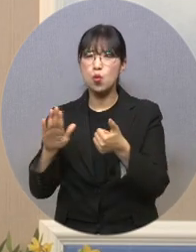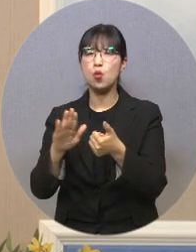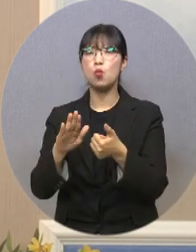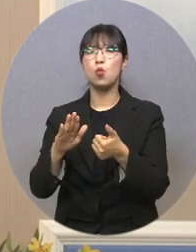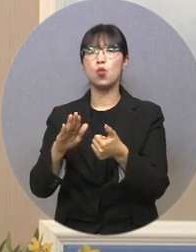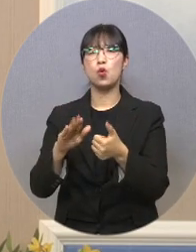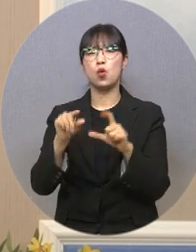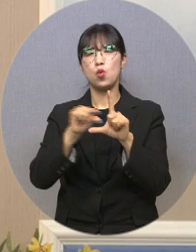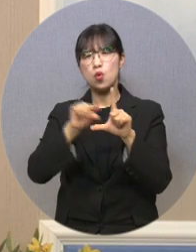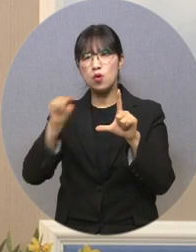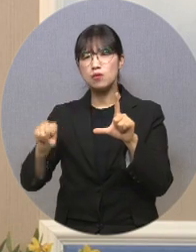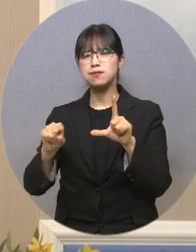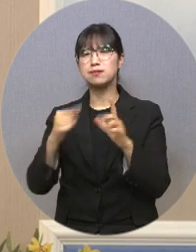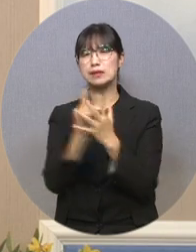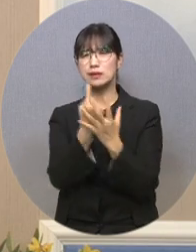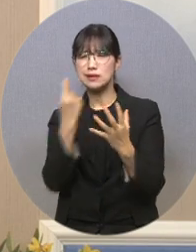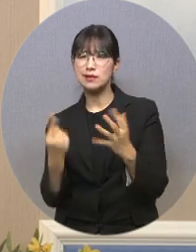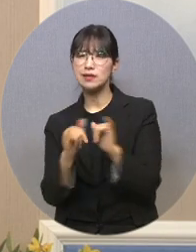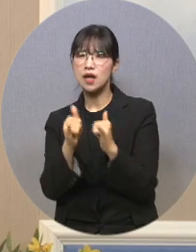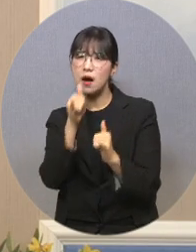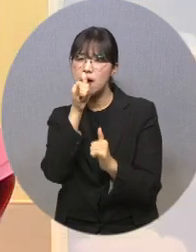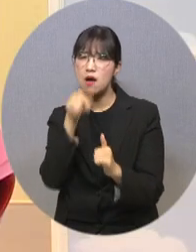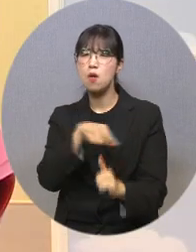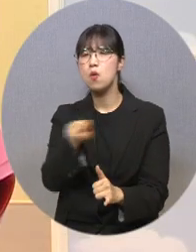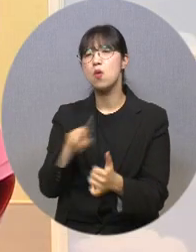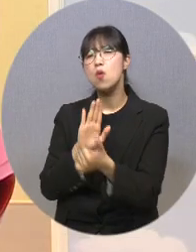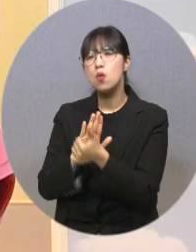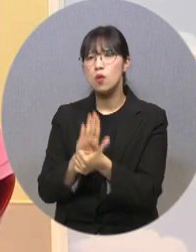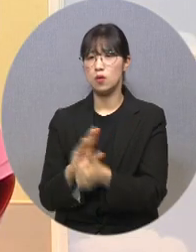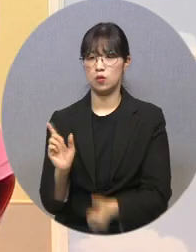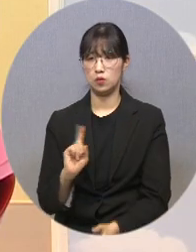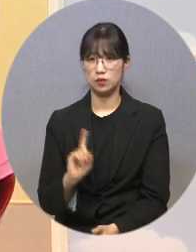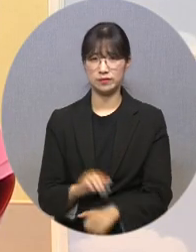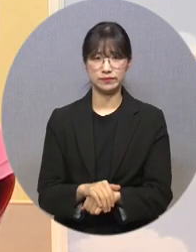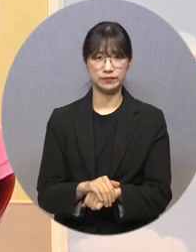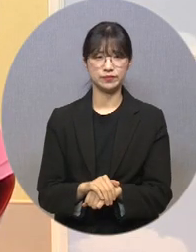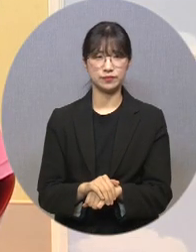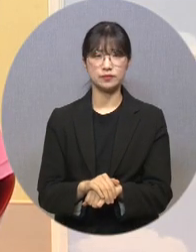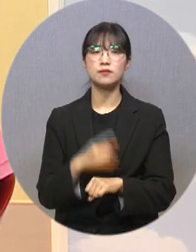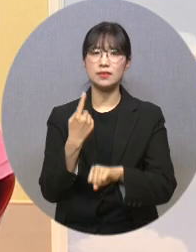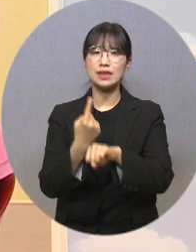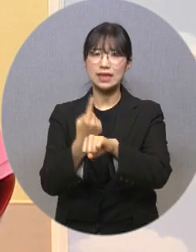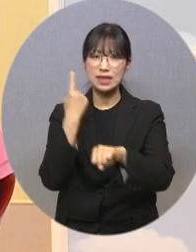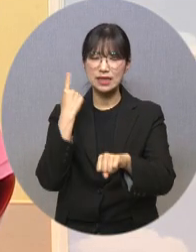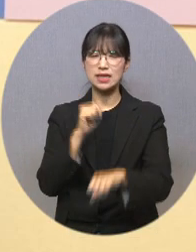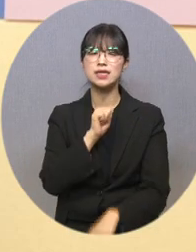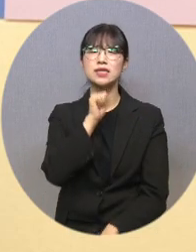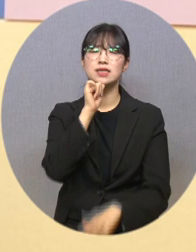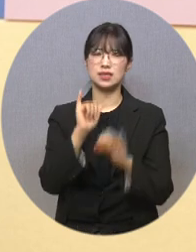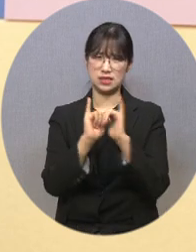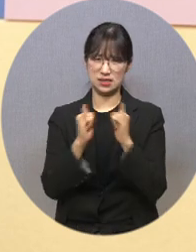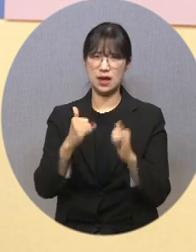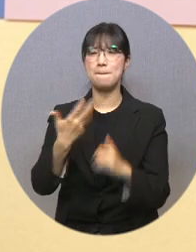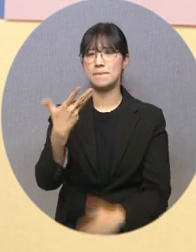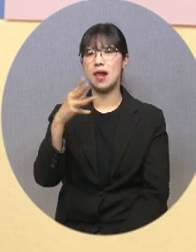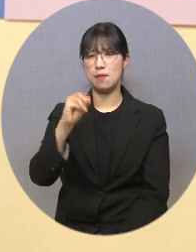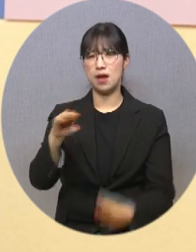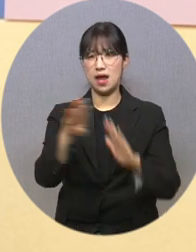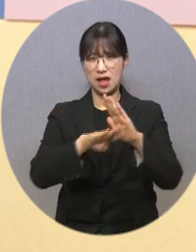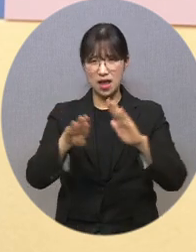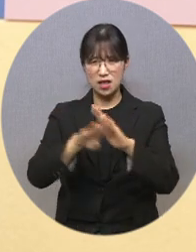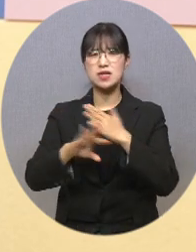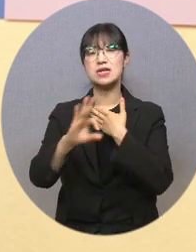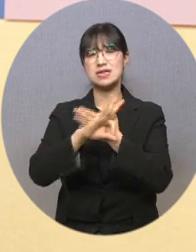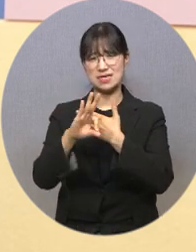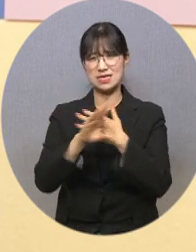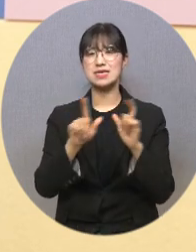이에 대한 지원이 있을까요? 예, 그렇습니다. 지난해 이제 저소득층 8만 가구에 한시